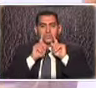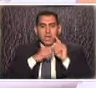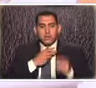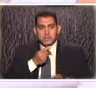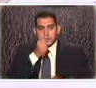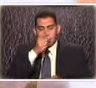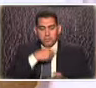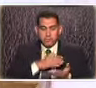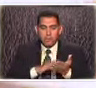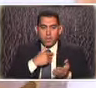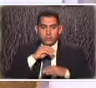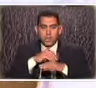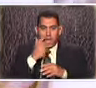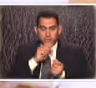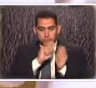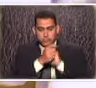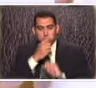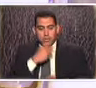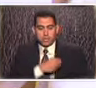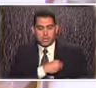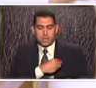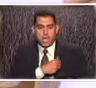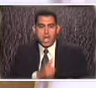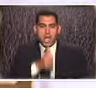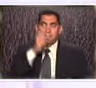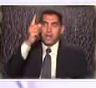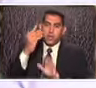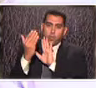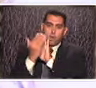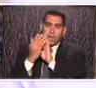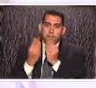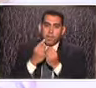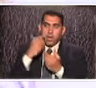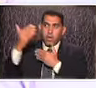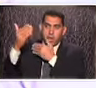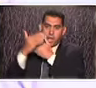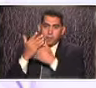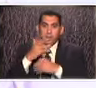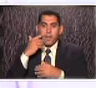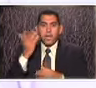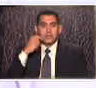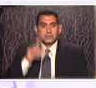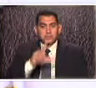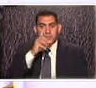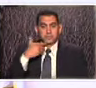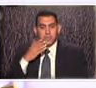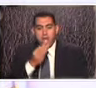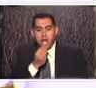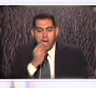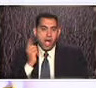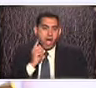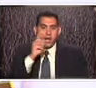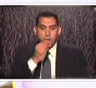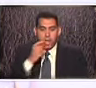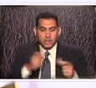الى تغيير العالم التقي الذي كان في السابق يعتزل الحاكم لا يدخل بيته ولا ياكل بيته ولا